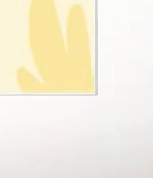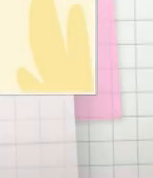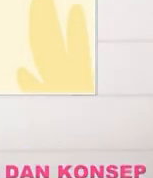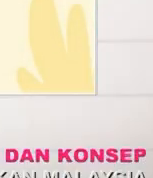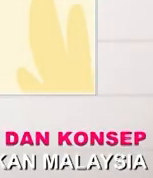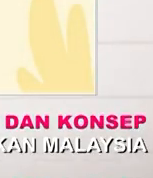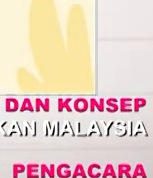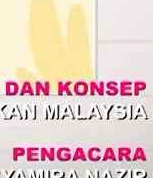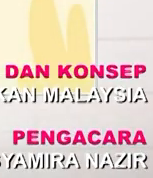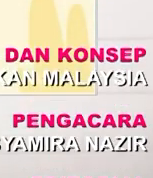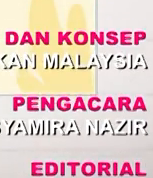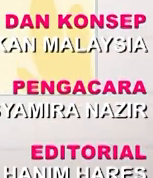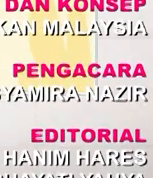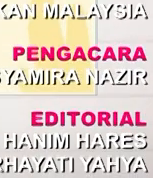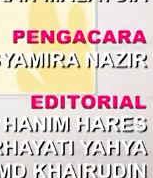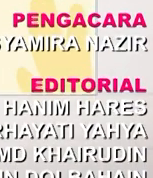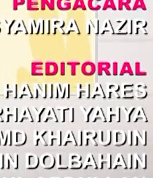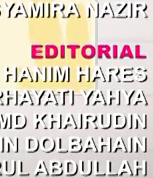mama dan bersedih